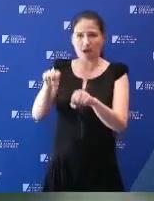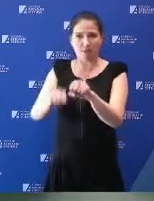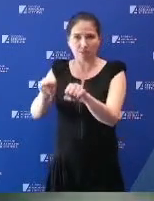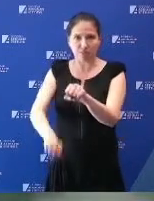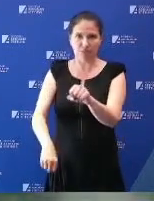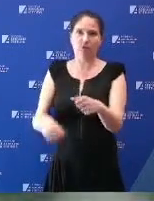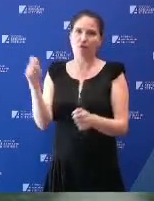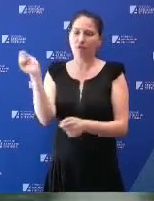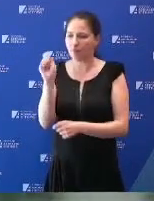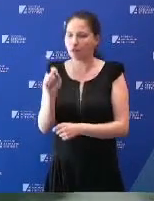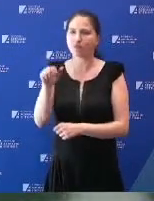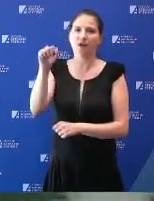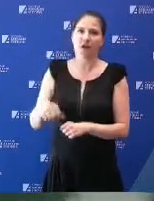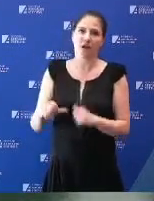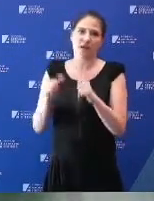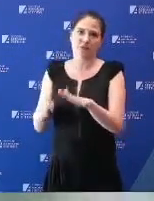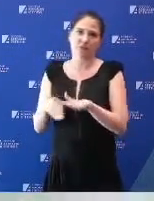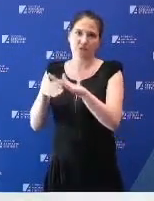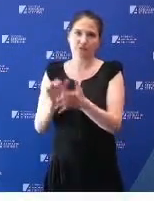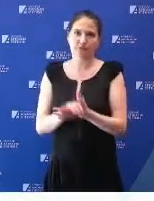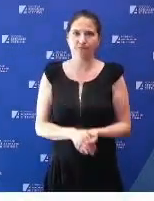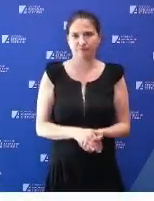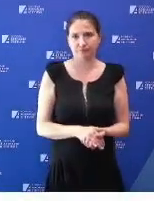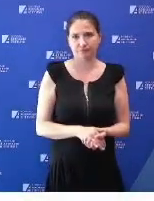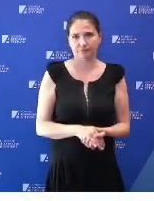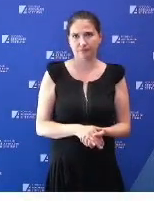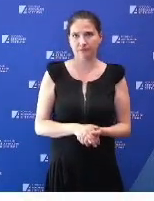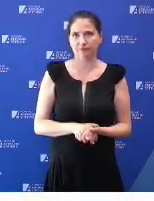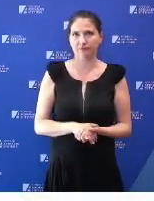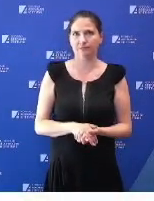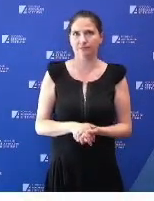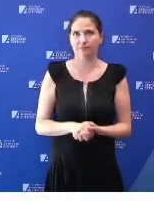neue Arbeit gestalten und die Zukunft der Arbeit zu unserer Aufgabe machen.